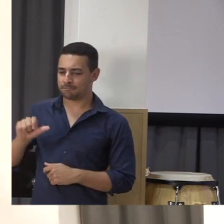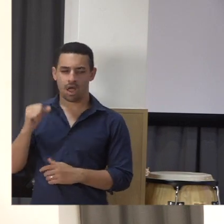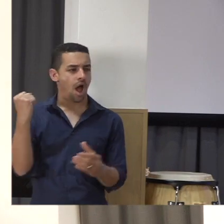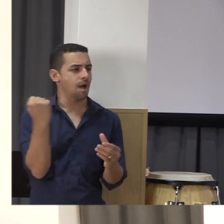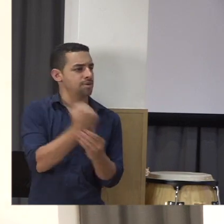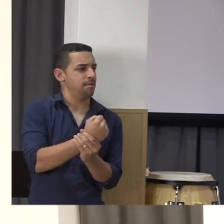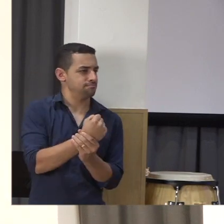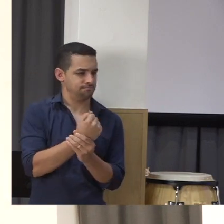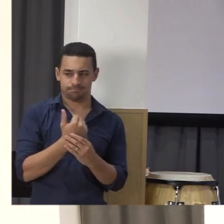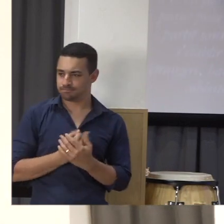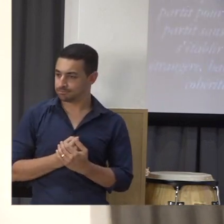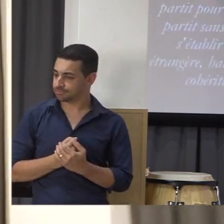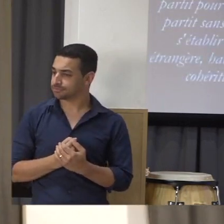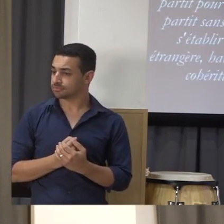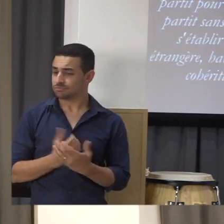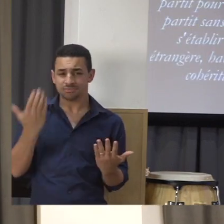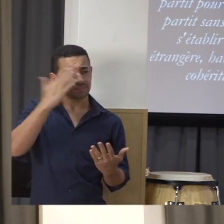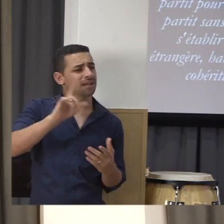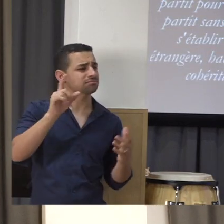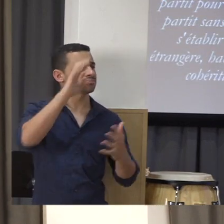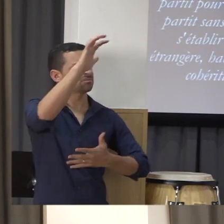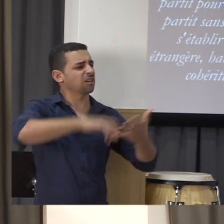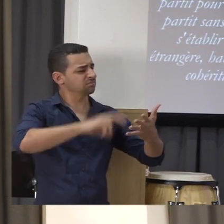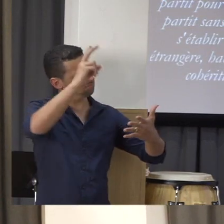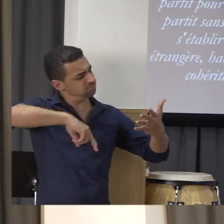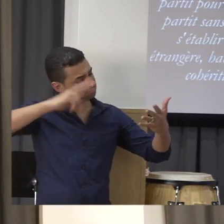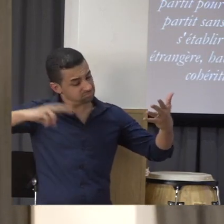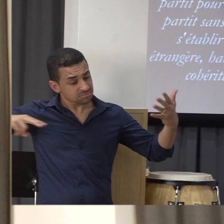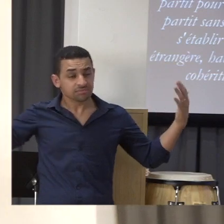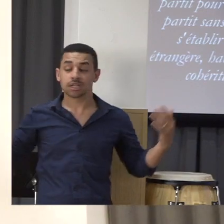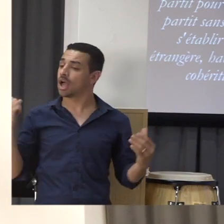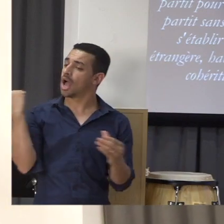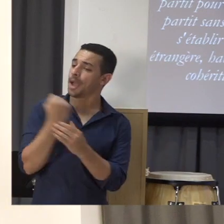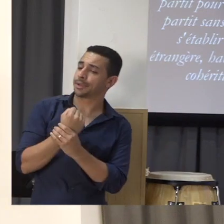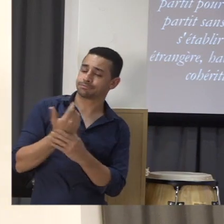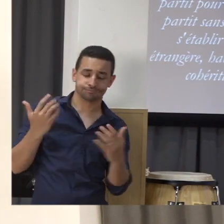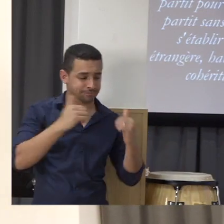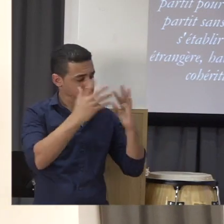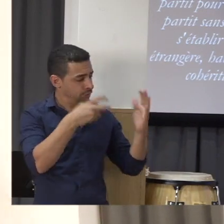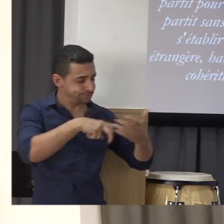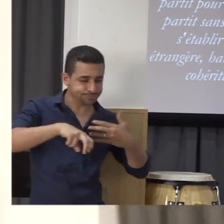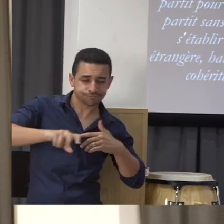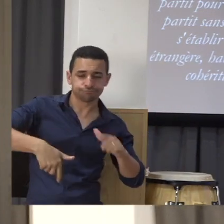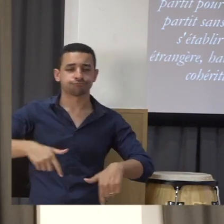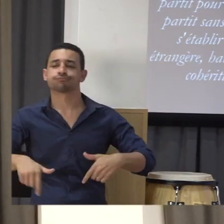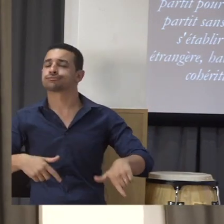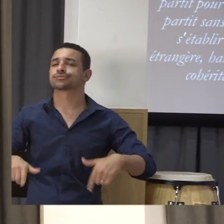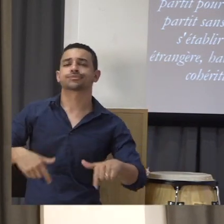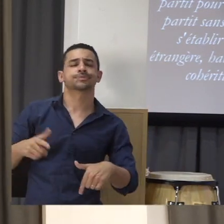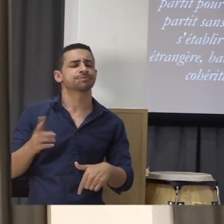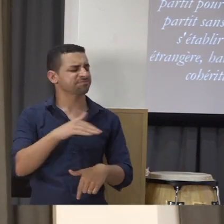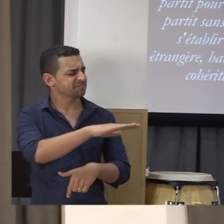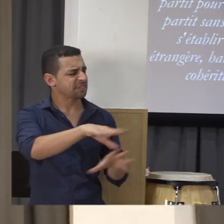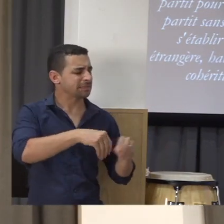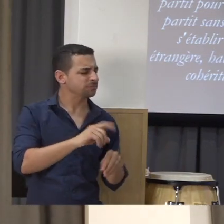Abraham. Mais vous savez, lorsque vous lisez ce texte, Abraham est sorti un jour de chez lui. Elle va dire à sa